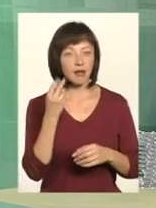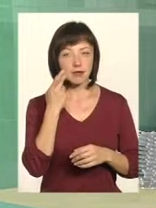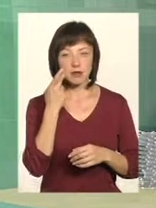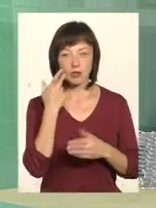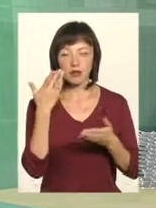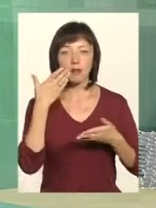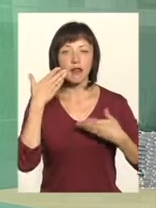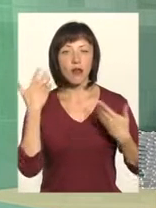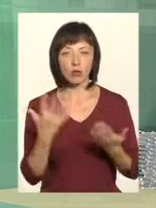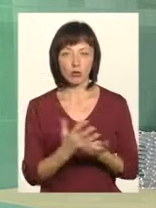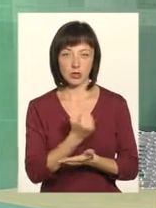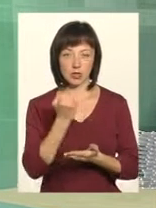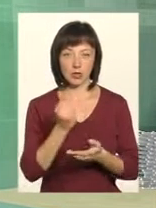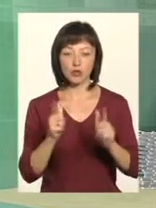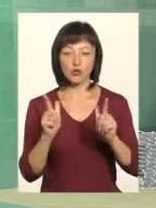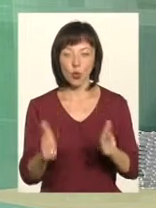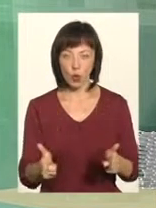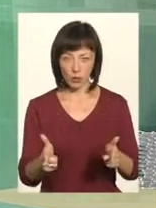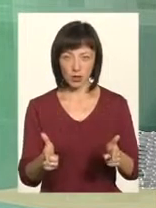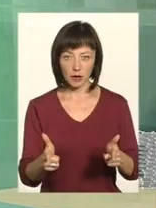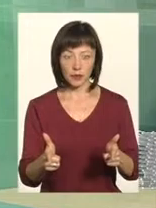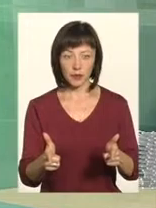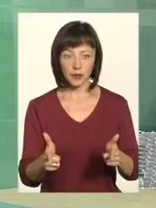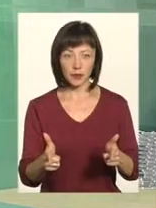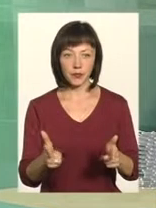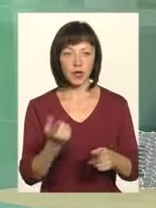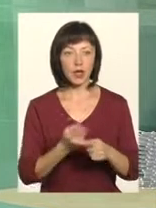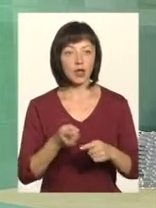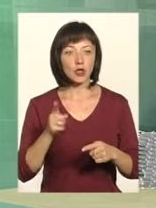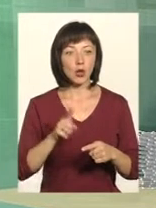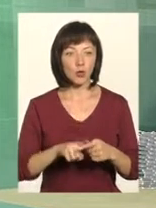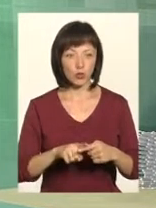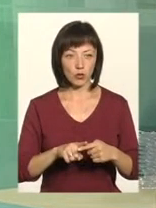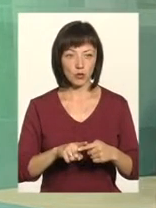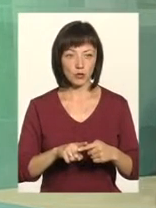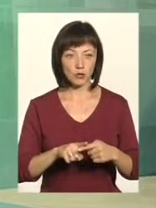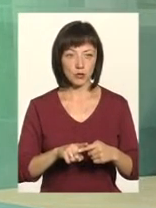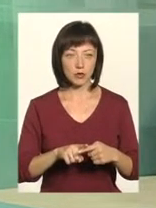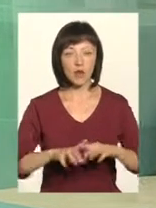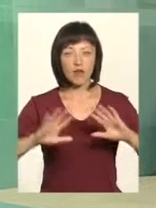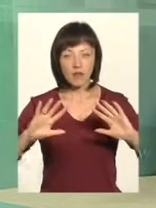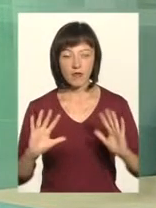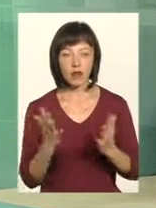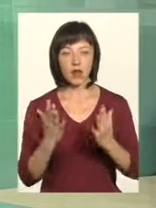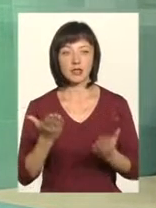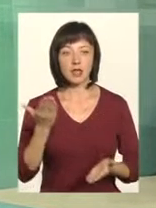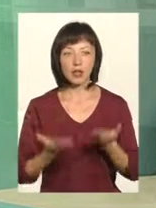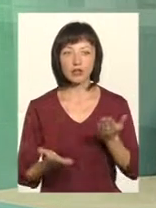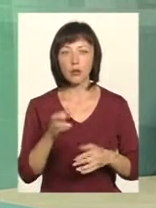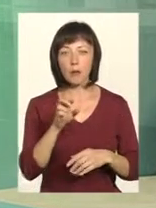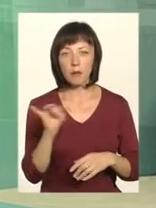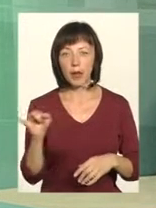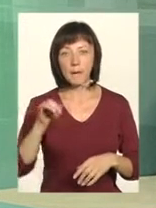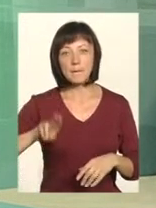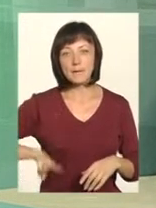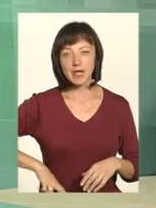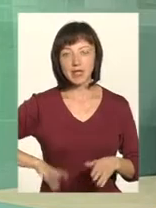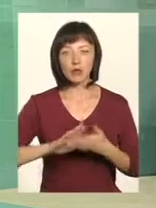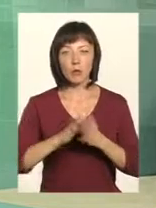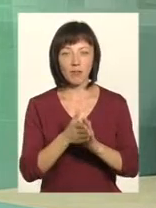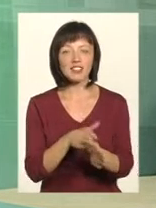легко досягти згоди. Тому в разі, якщо б Мінські домовленості виконувалися,